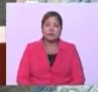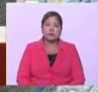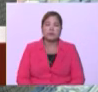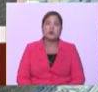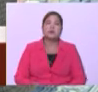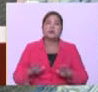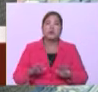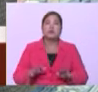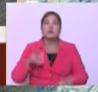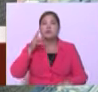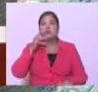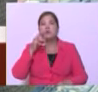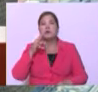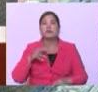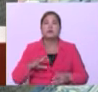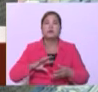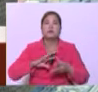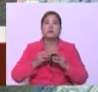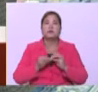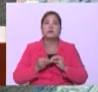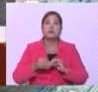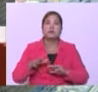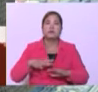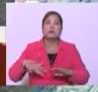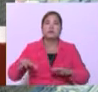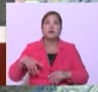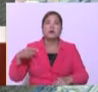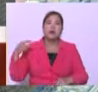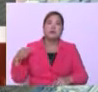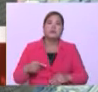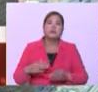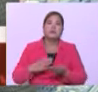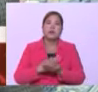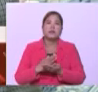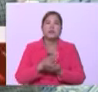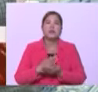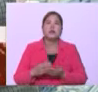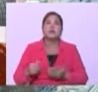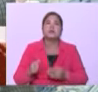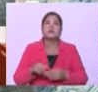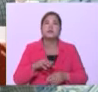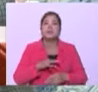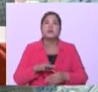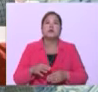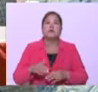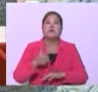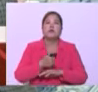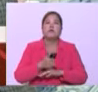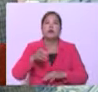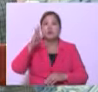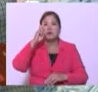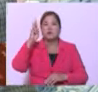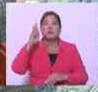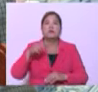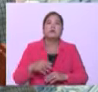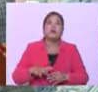В настоящее время мы наблюдаем итоги широкомасштабной политической акции. Как вы знаете, еще год назад глава государства предложил вынести этот